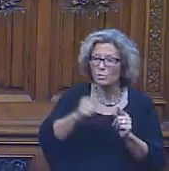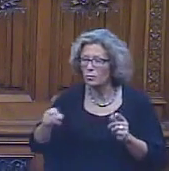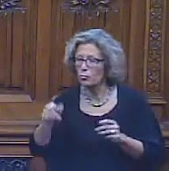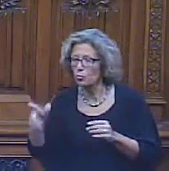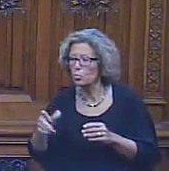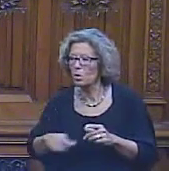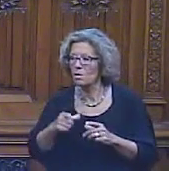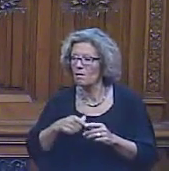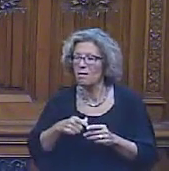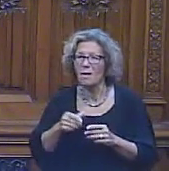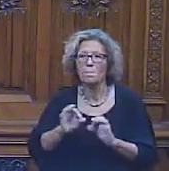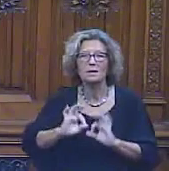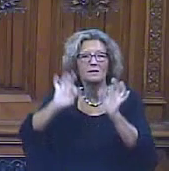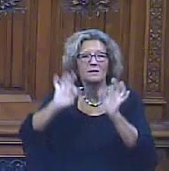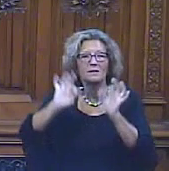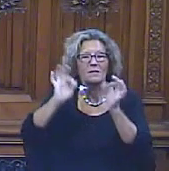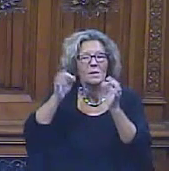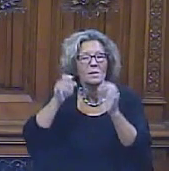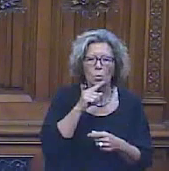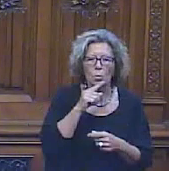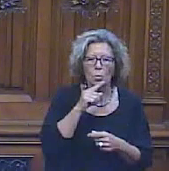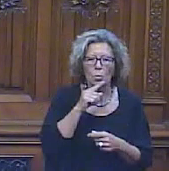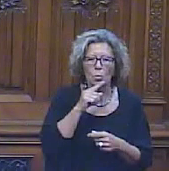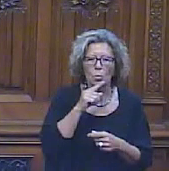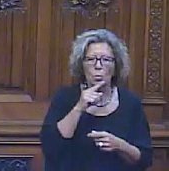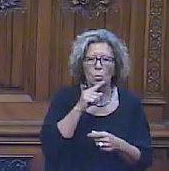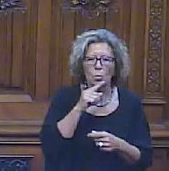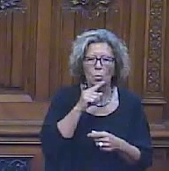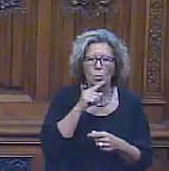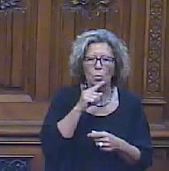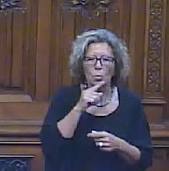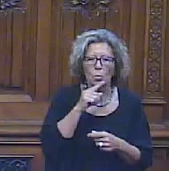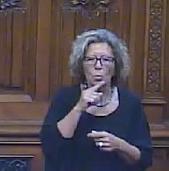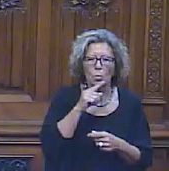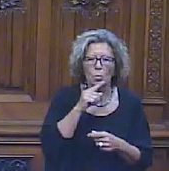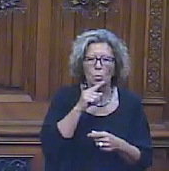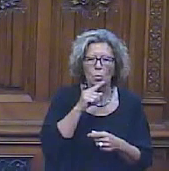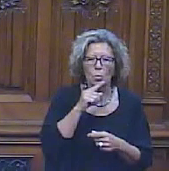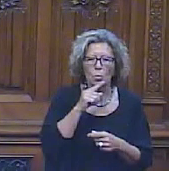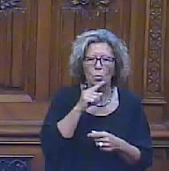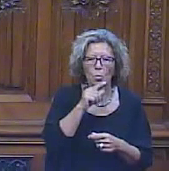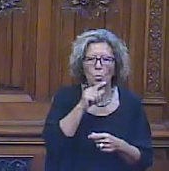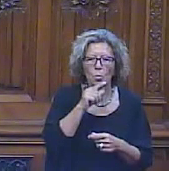Lebensqualität der Bevölkerung ganz, ganz entscheidend.